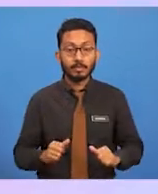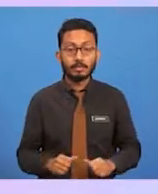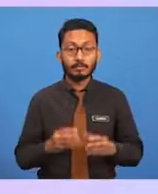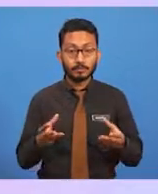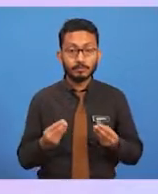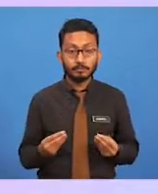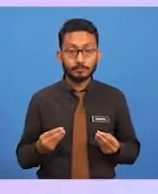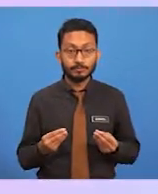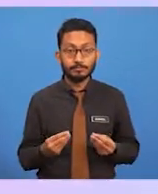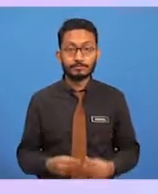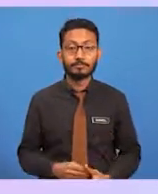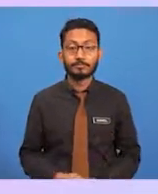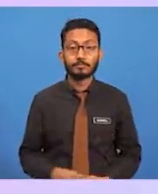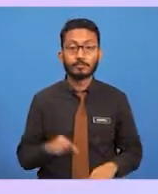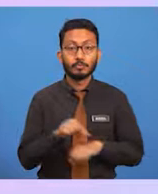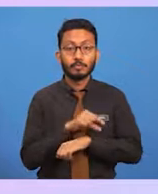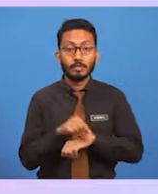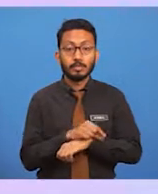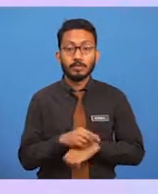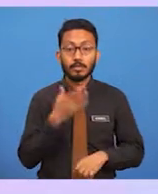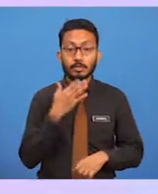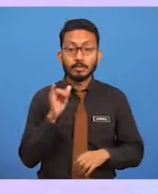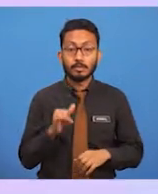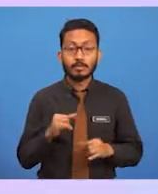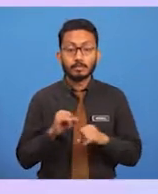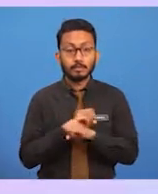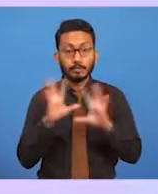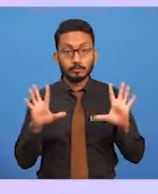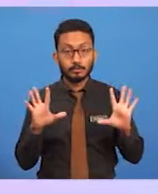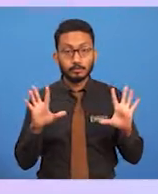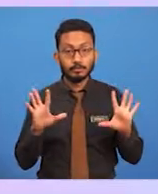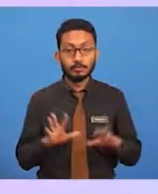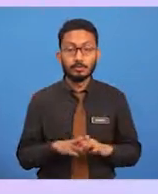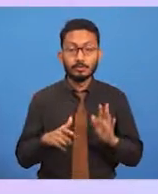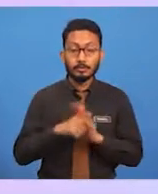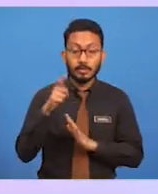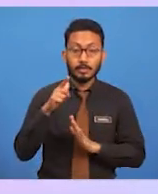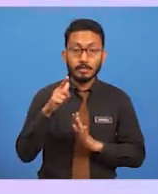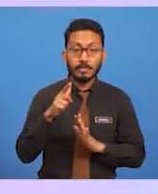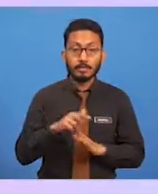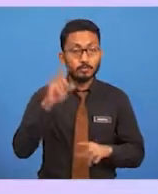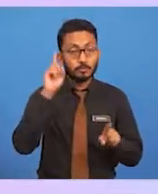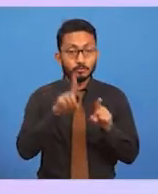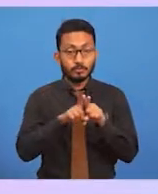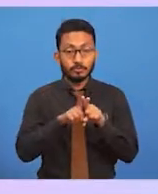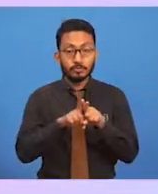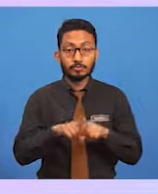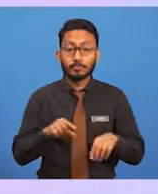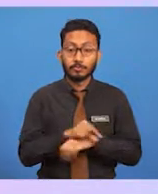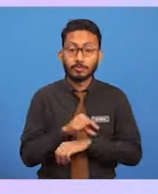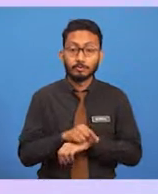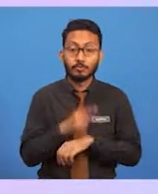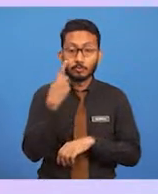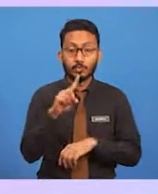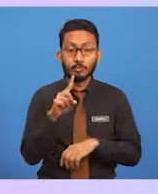Penggunaan warna yang cerah pula dilihat lebih sesuai digunakan untuk sampul surat.